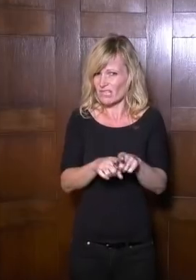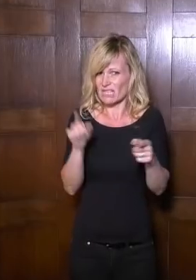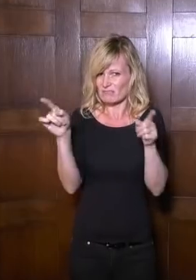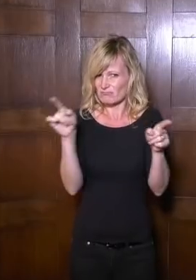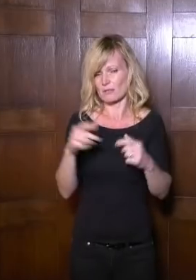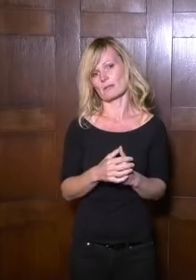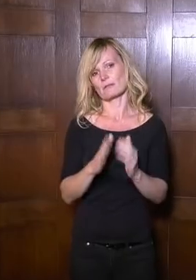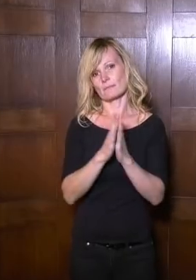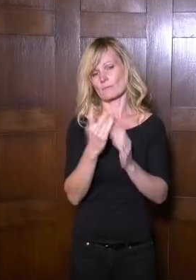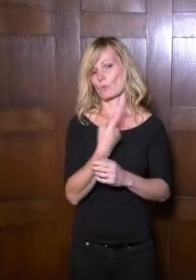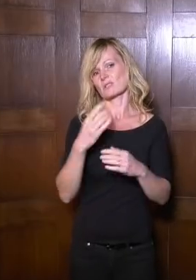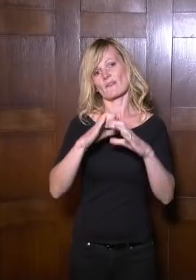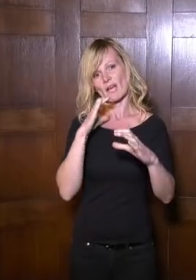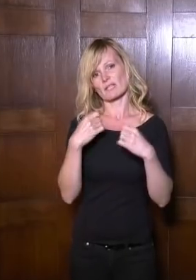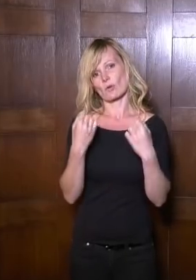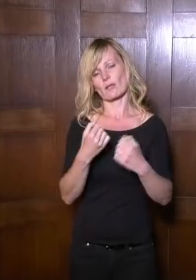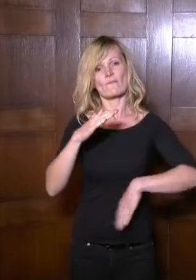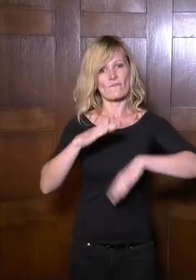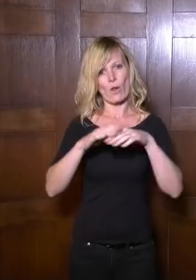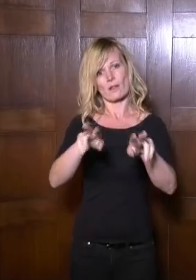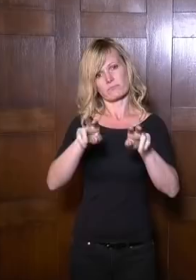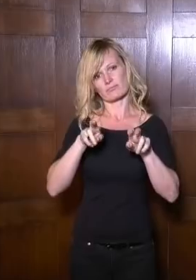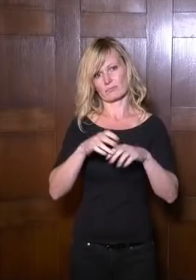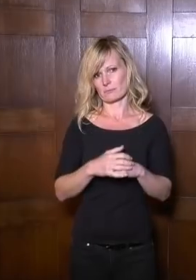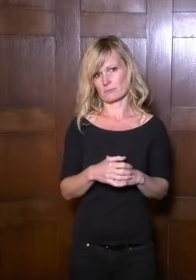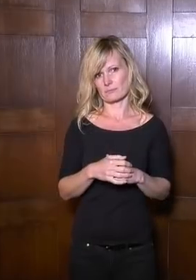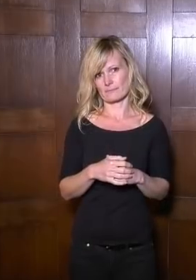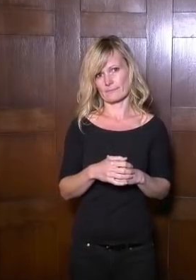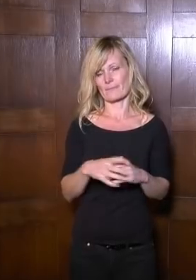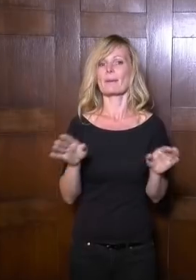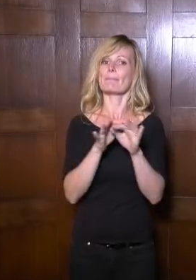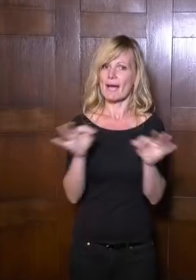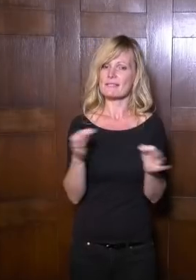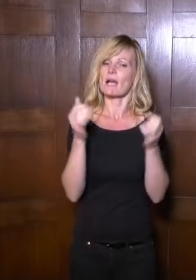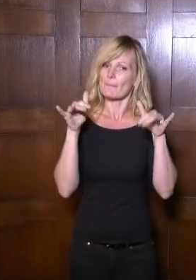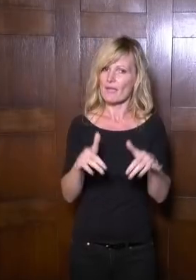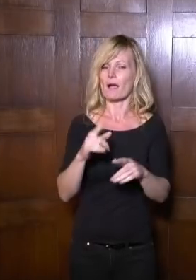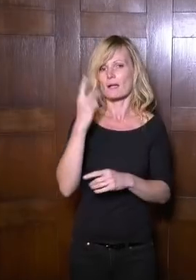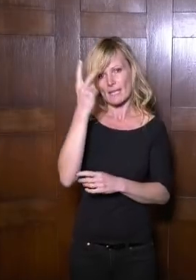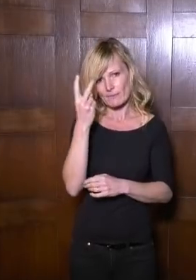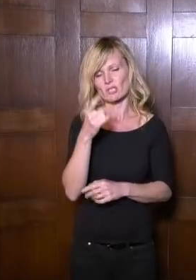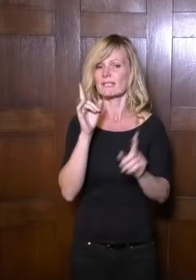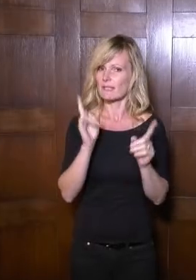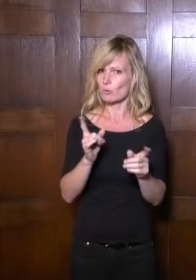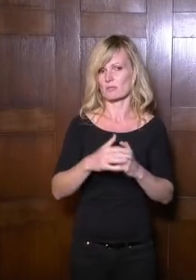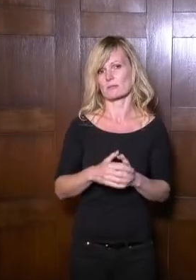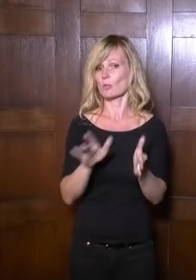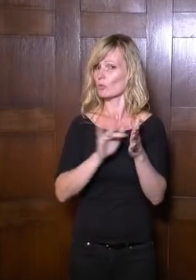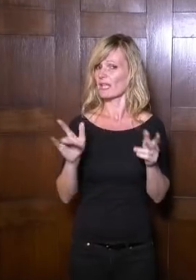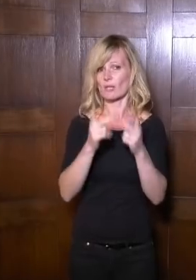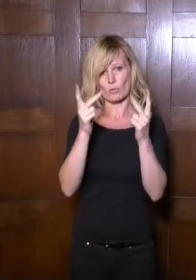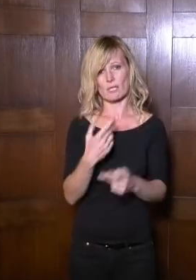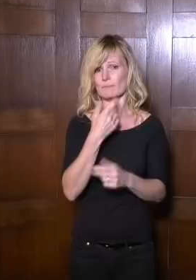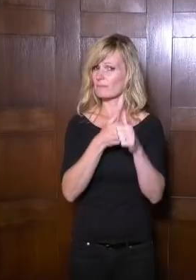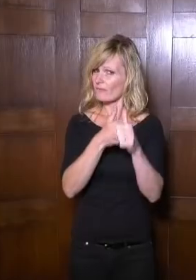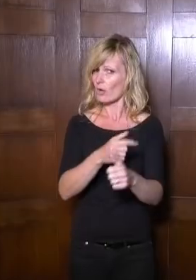wir dann unsere Fahrzeuge auch wieder voll belegen können. Natürlich, Maßnahmen müssen sein. Wir wollen auch die Hygieneregeln einhalten